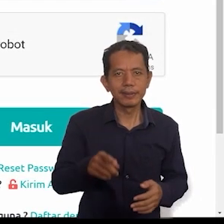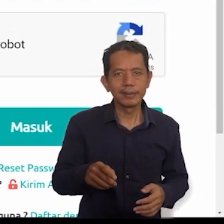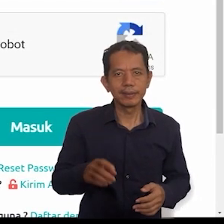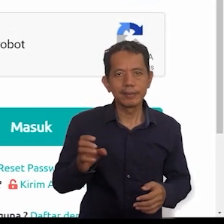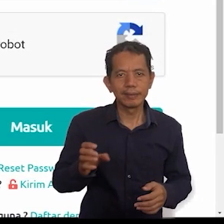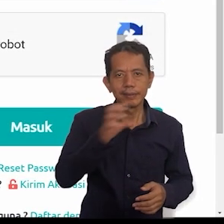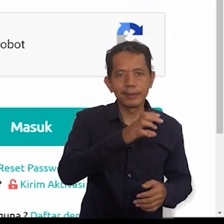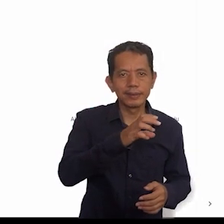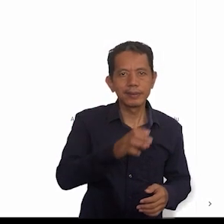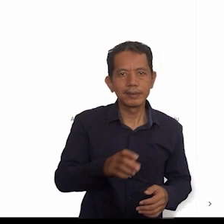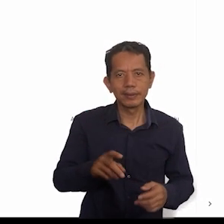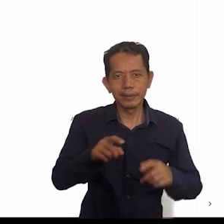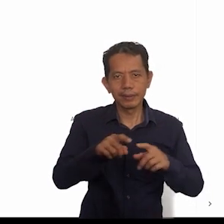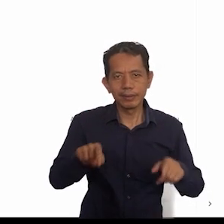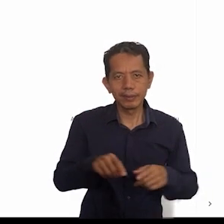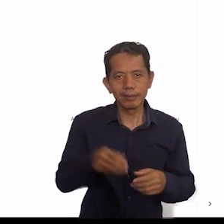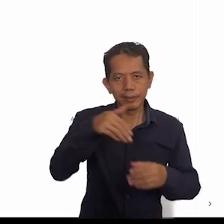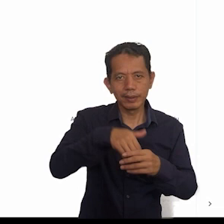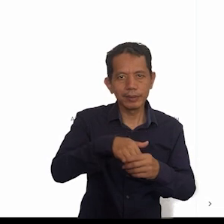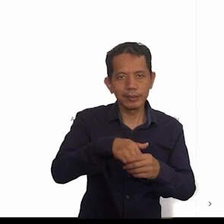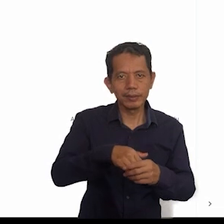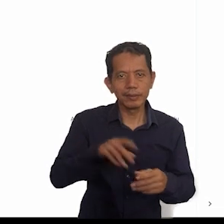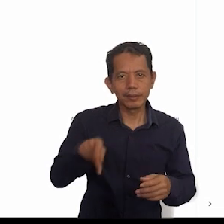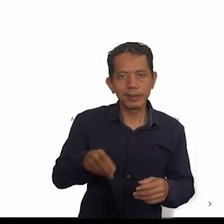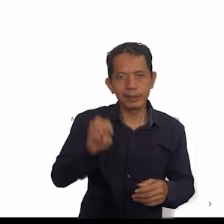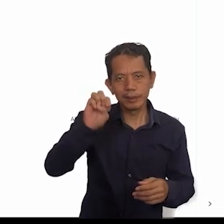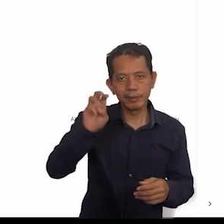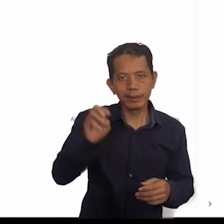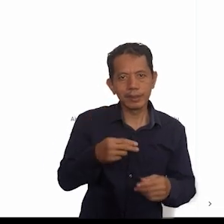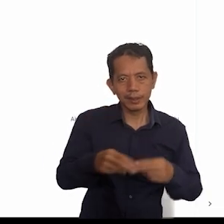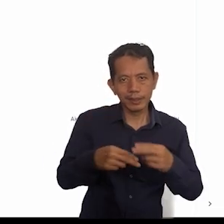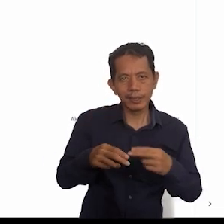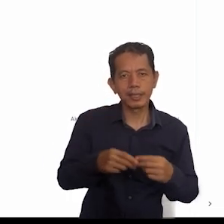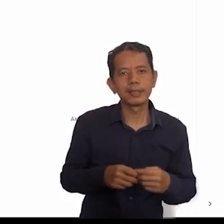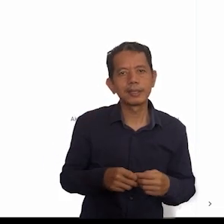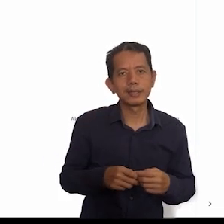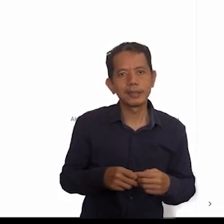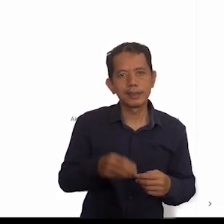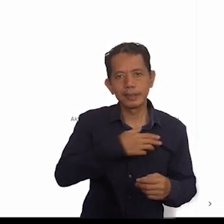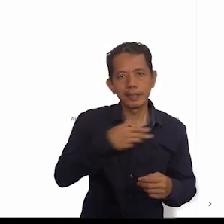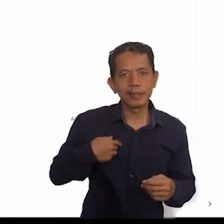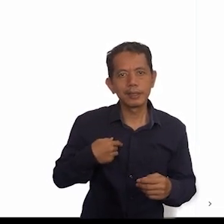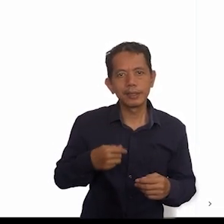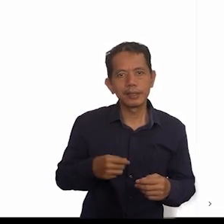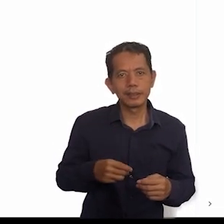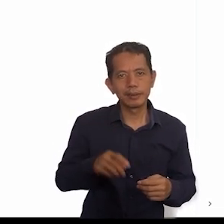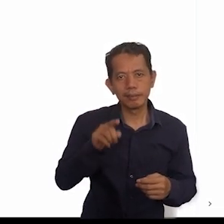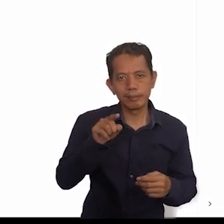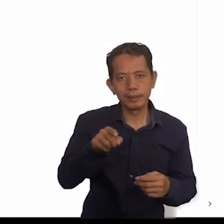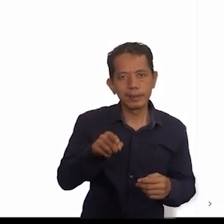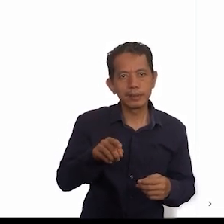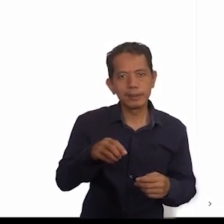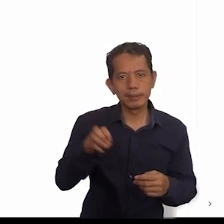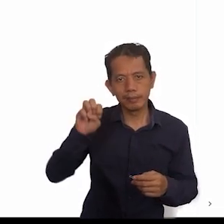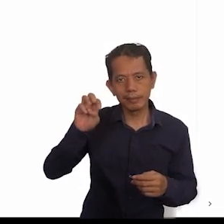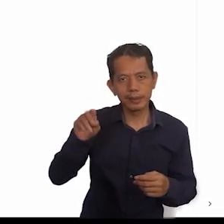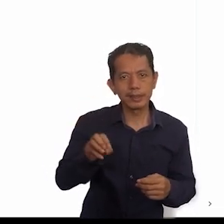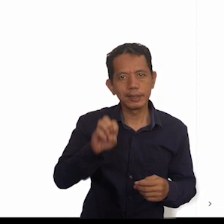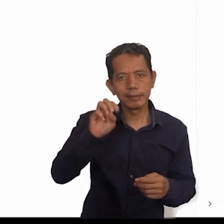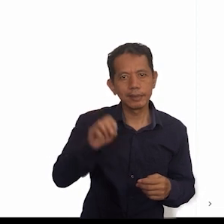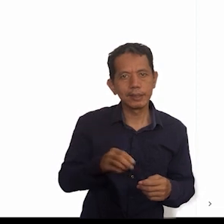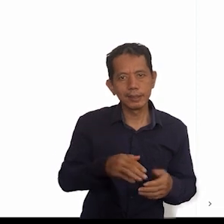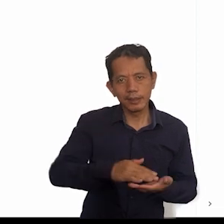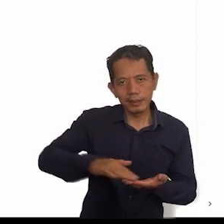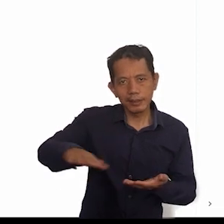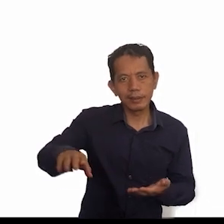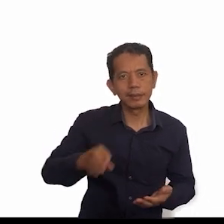Setelah itu, periksa kotak masuk pesan email rekan-rekan dan pilih pesan email yang